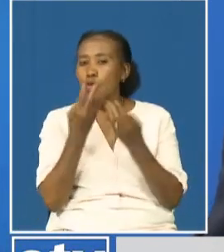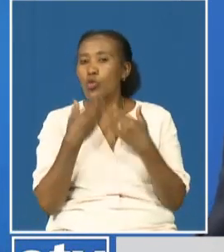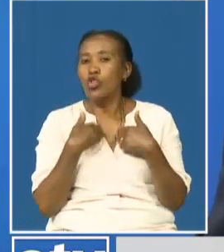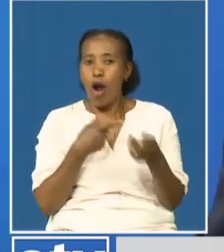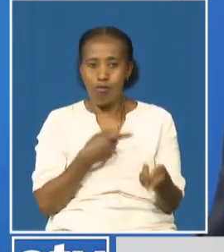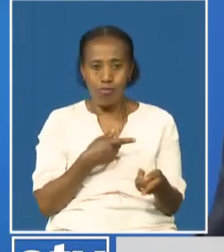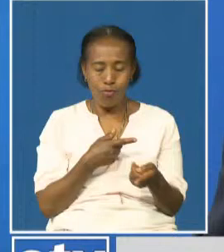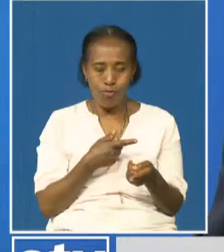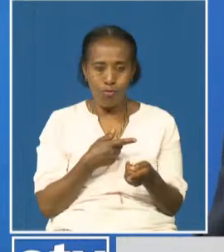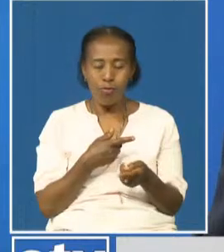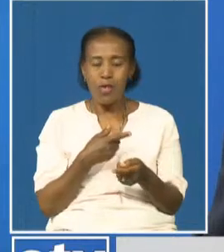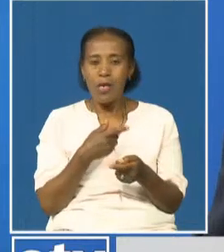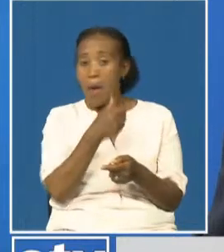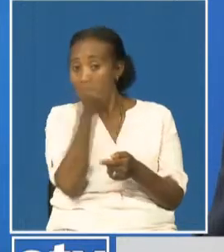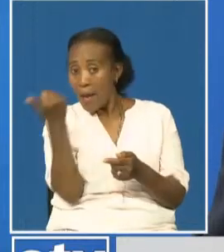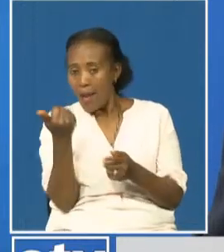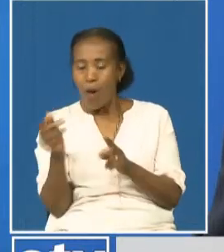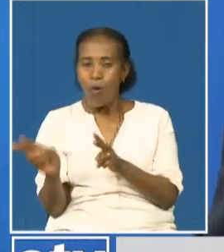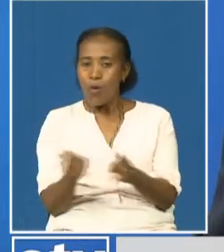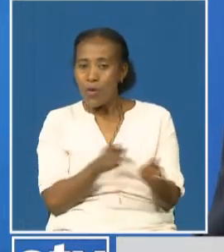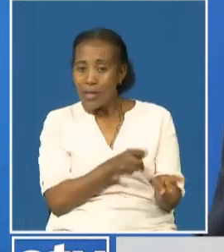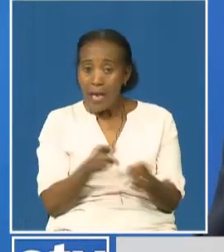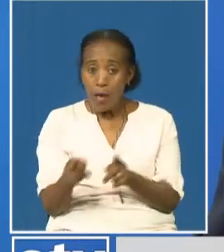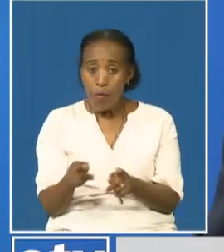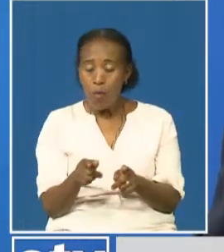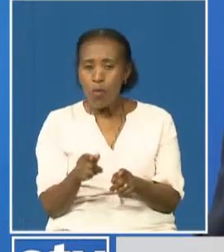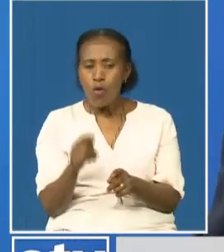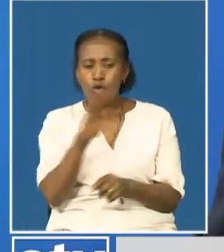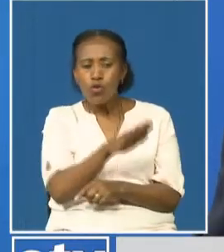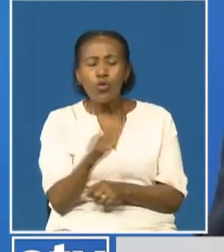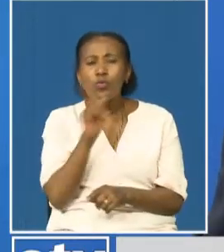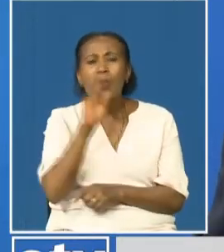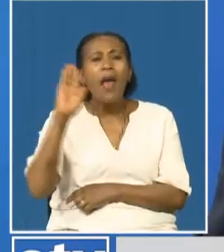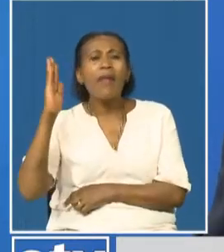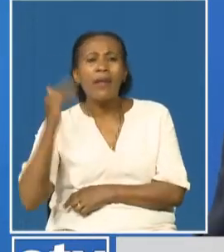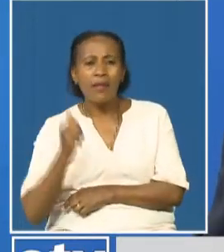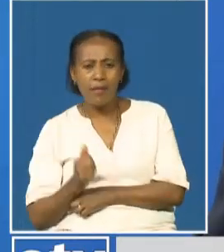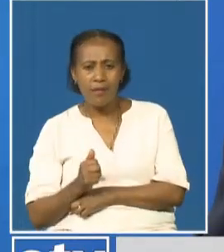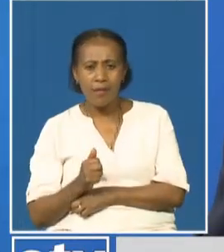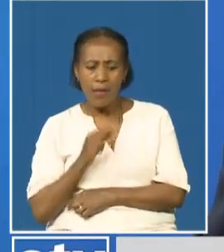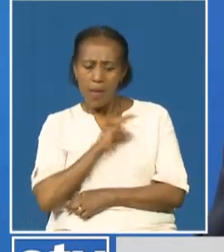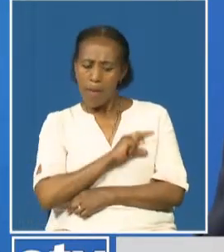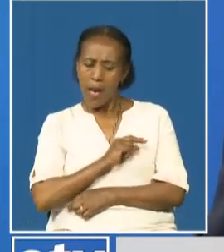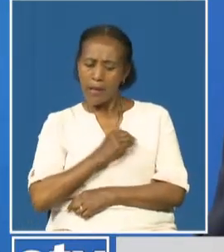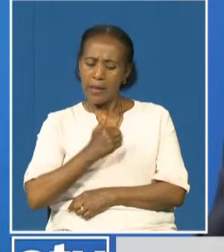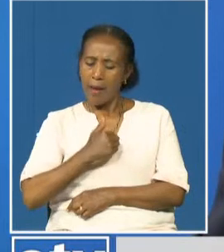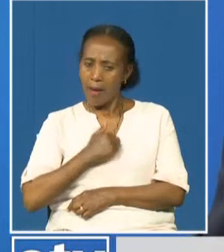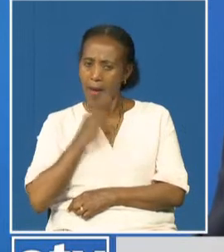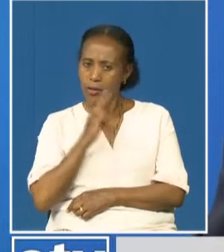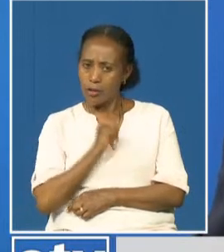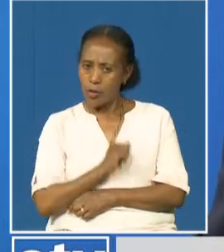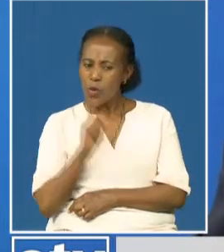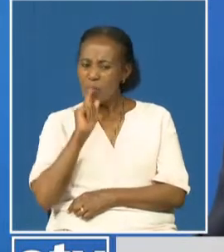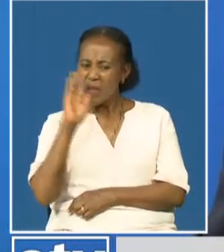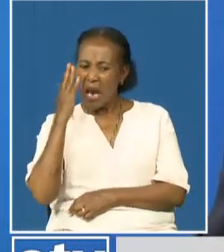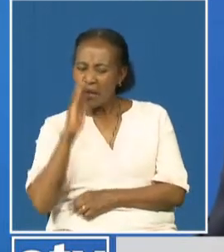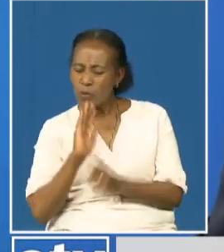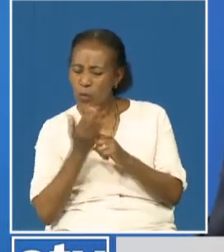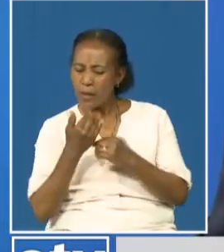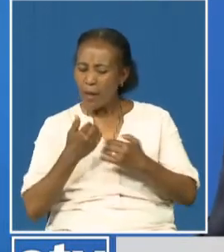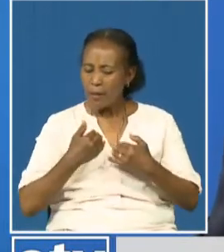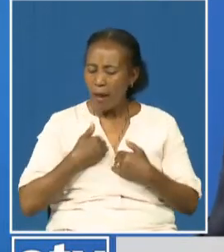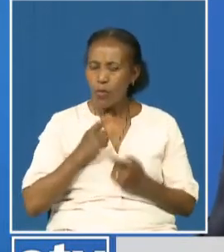ይኖራሉ። በሌላ ደግሞ ልጆች ምን አይነት ባህሪ እንደነበራቸው ምን አይነት ሁኔታ